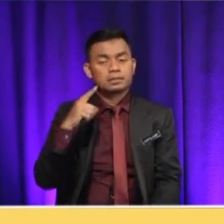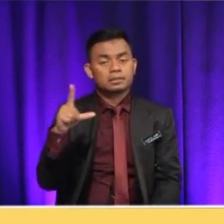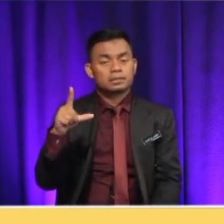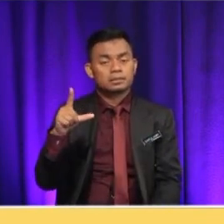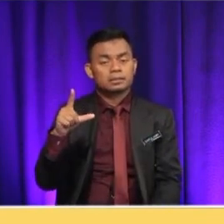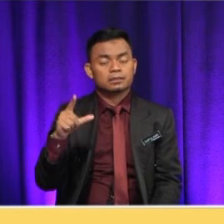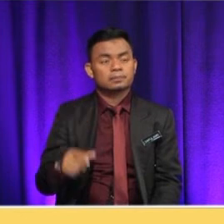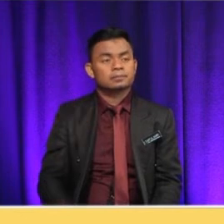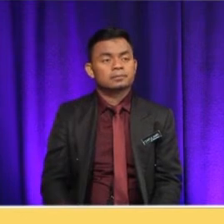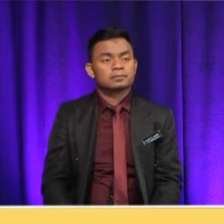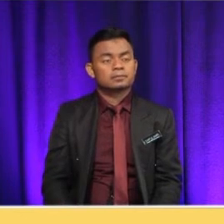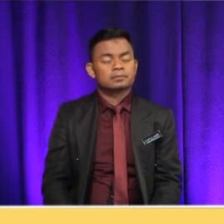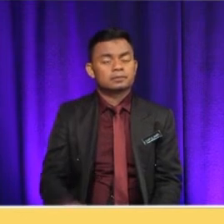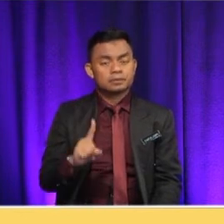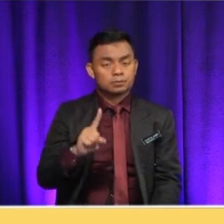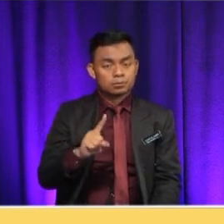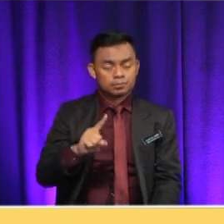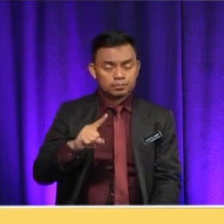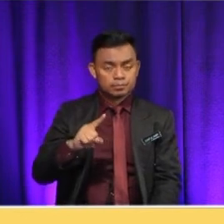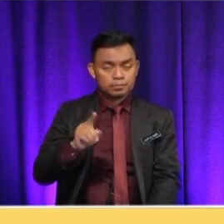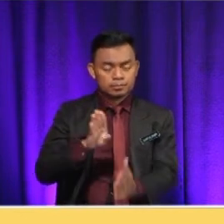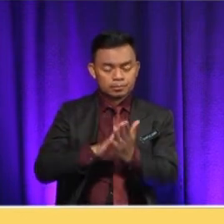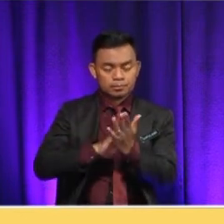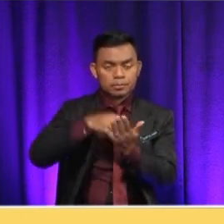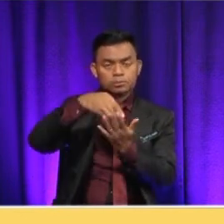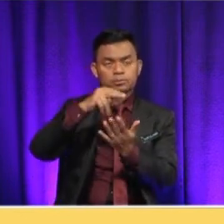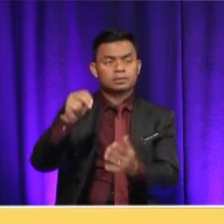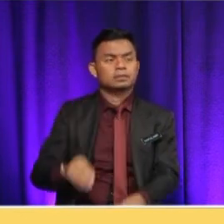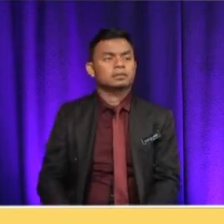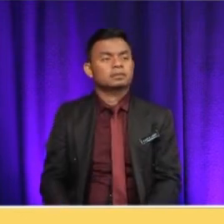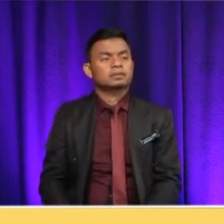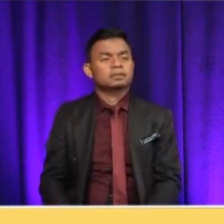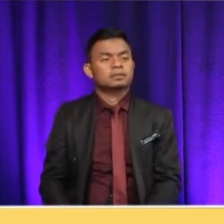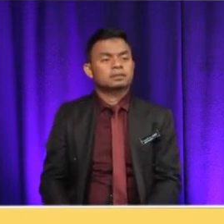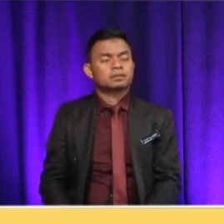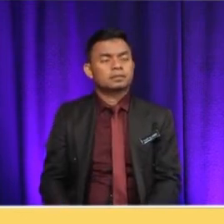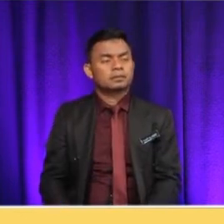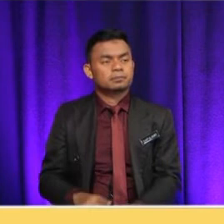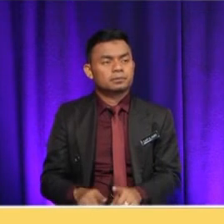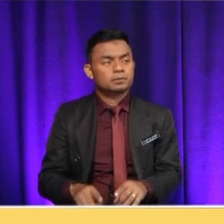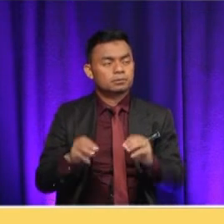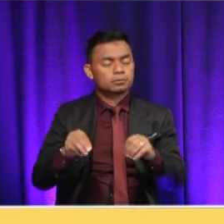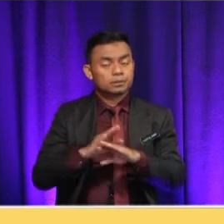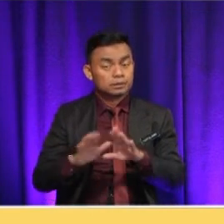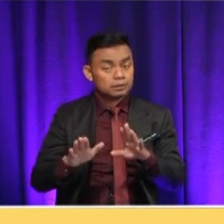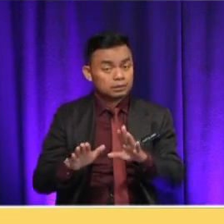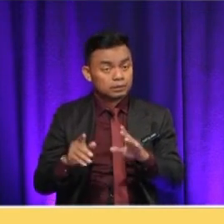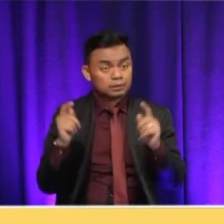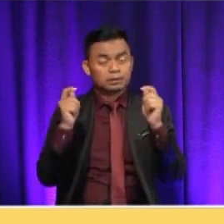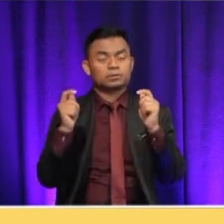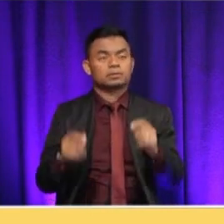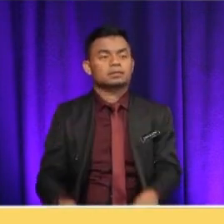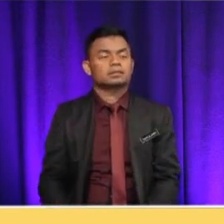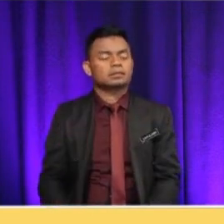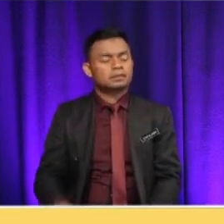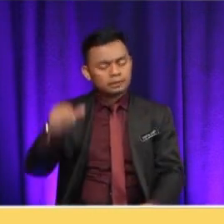bangunan. Okey, apa-apa soalan biasa dia akan bagi rangsangan supaya budak tu tak terkejut. Jadi dia imbas balik